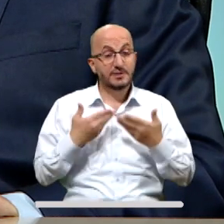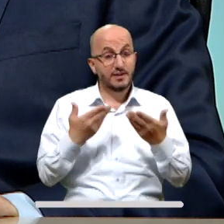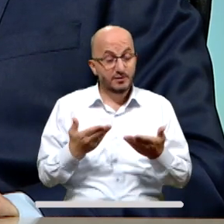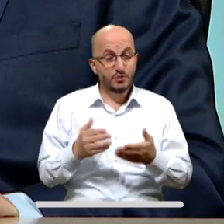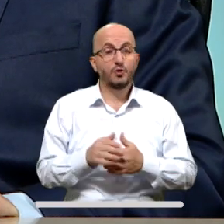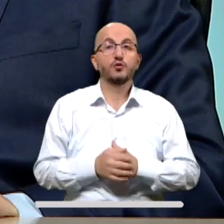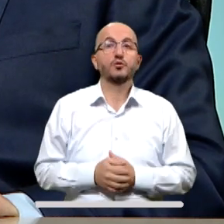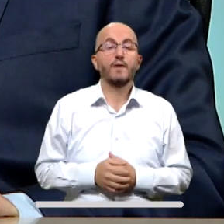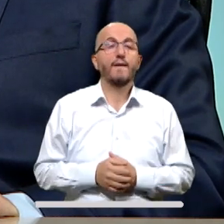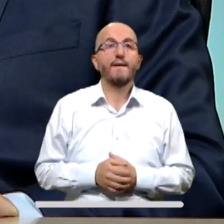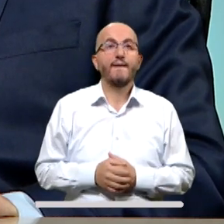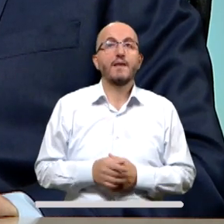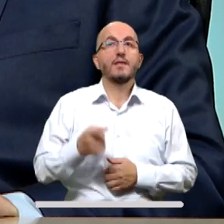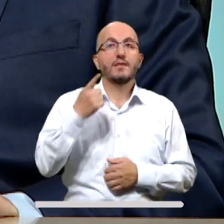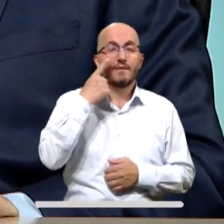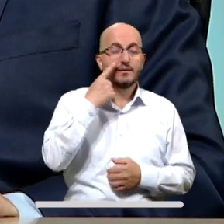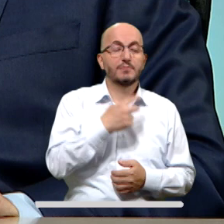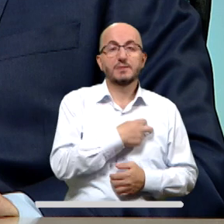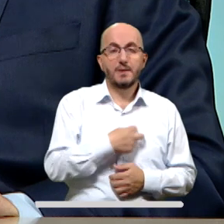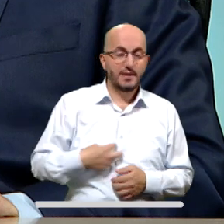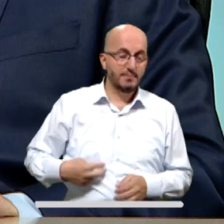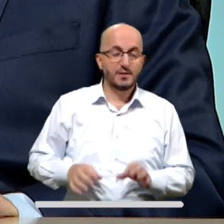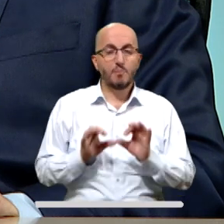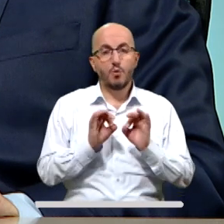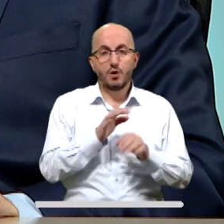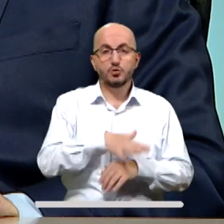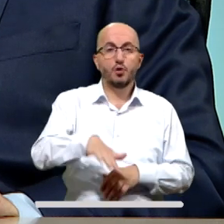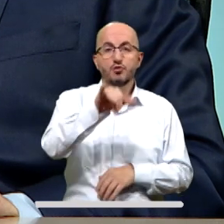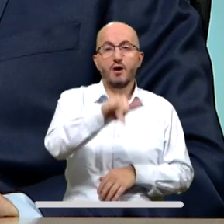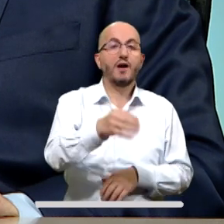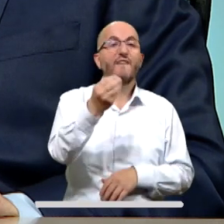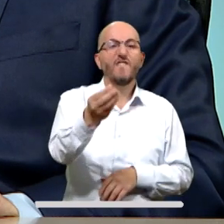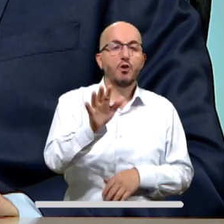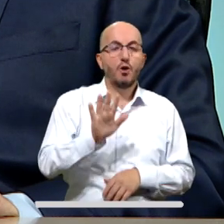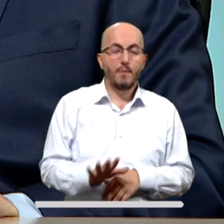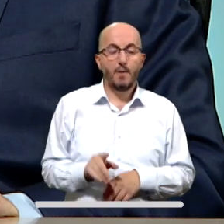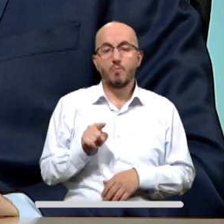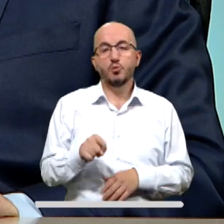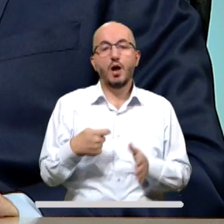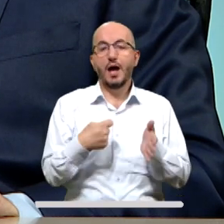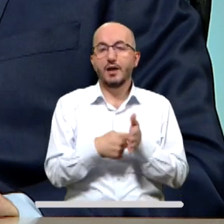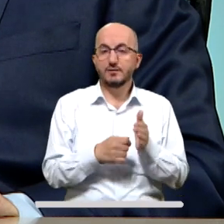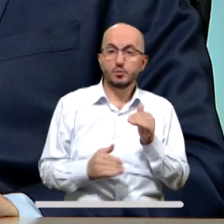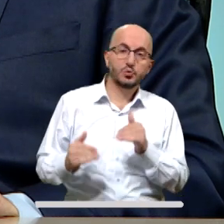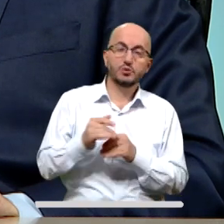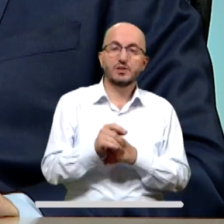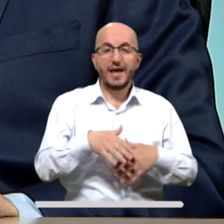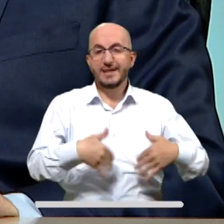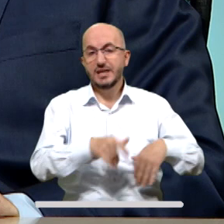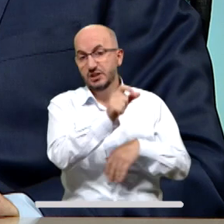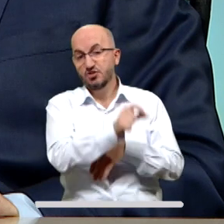akşamlar. Evet, devletimiz, belediyelerimiz böyle bir sosyal hak veriyor ama bunu adı üstünde o şahsa veriyor.